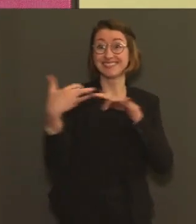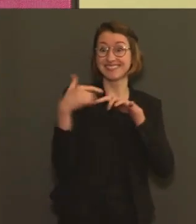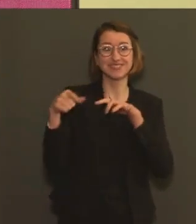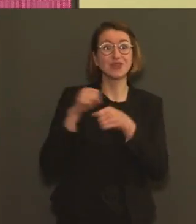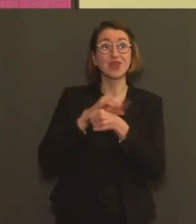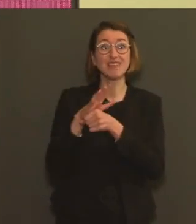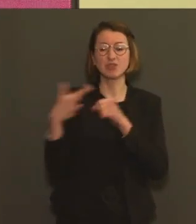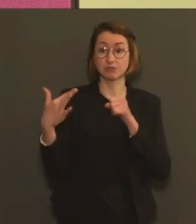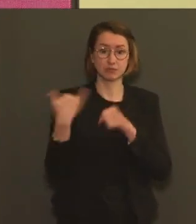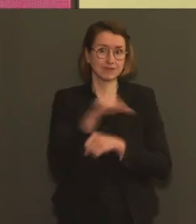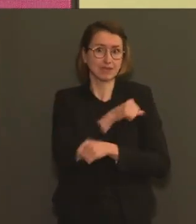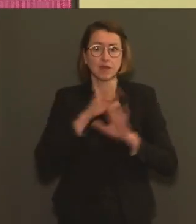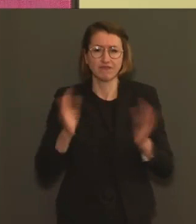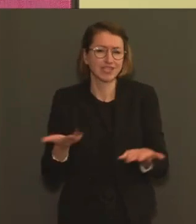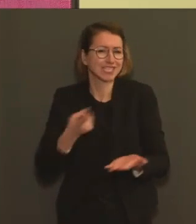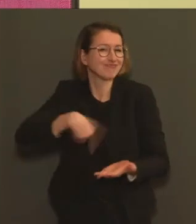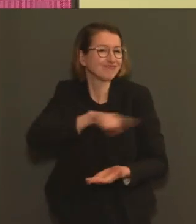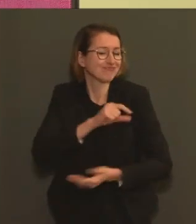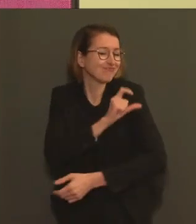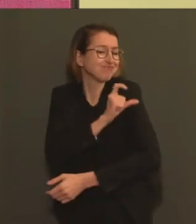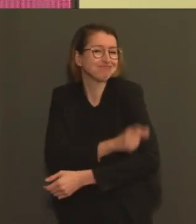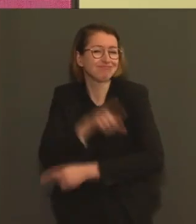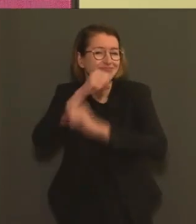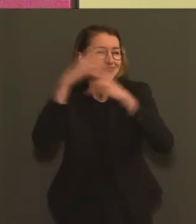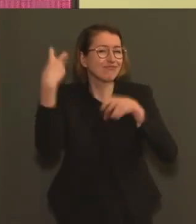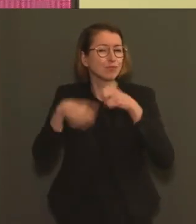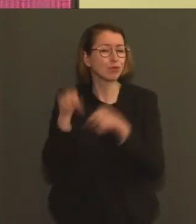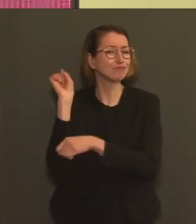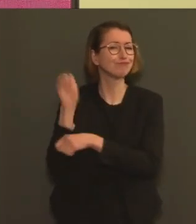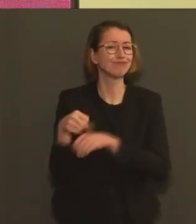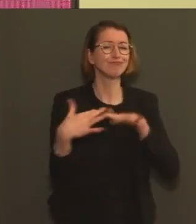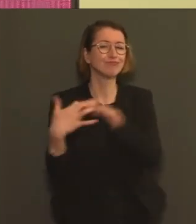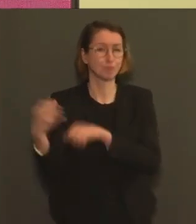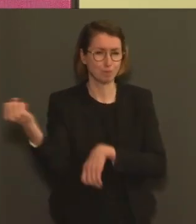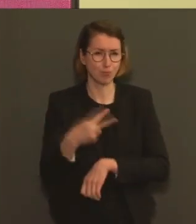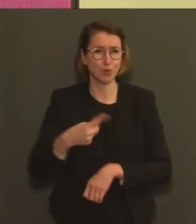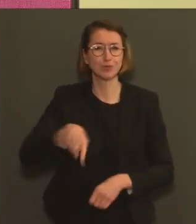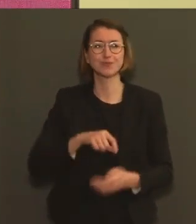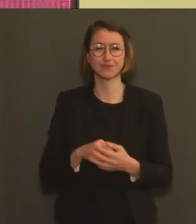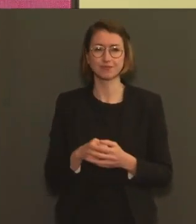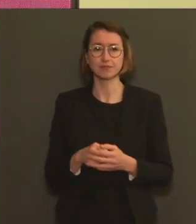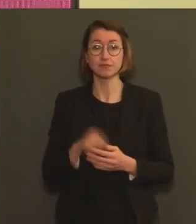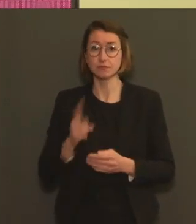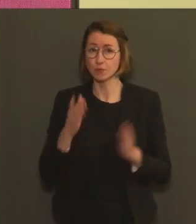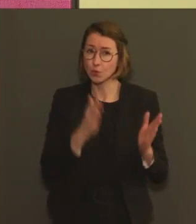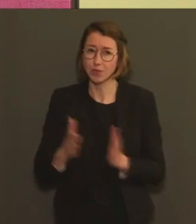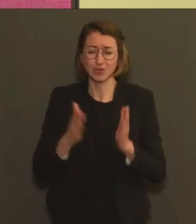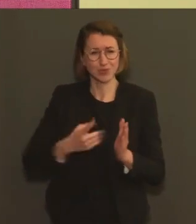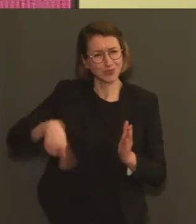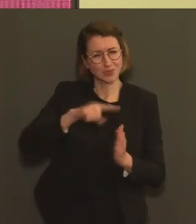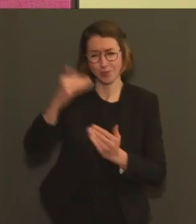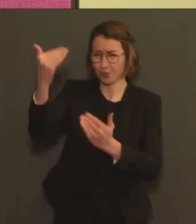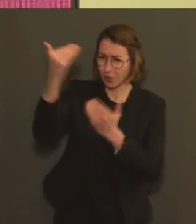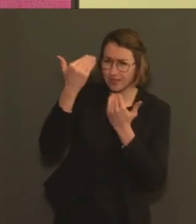Il faut donc continuer à garder courage, bien sûr. Il faut continuer en attendant à prendre soin les uns des autres, tout particulièrement à protéger